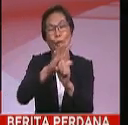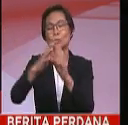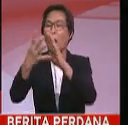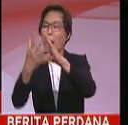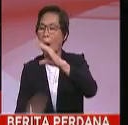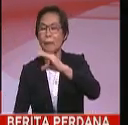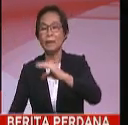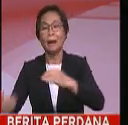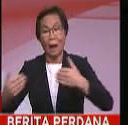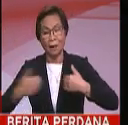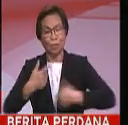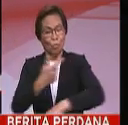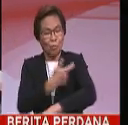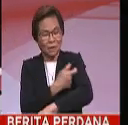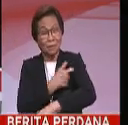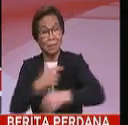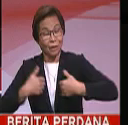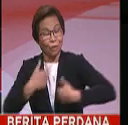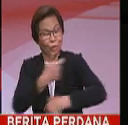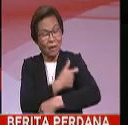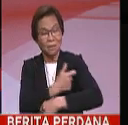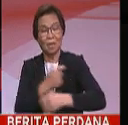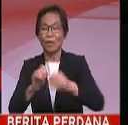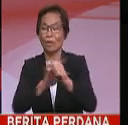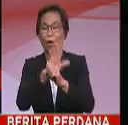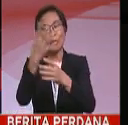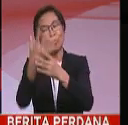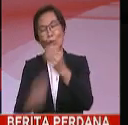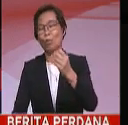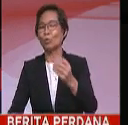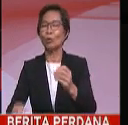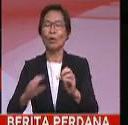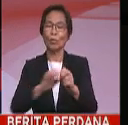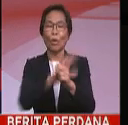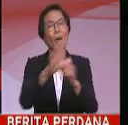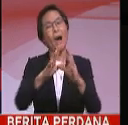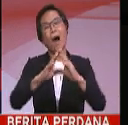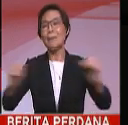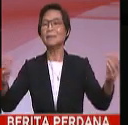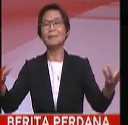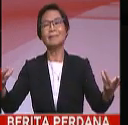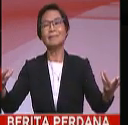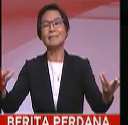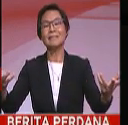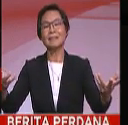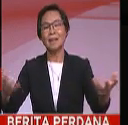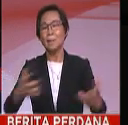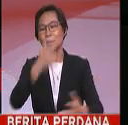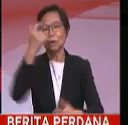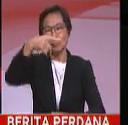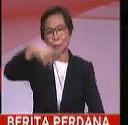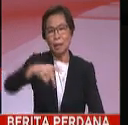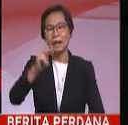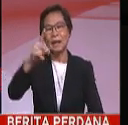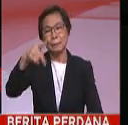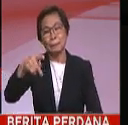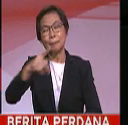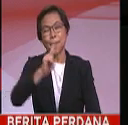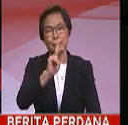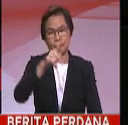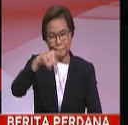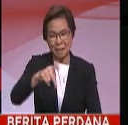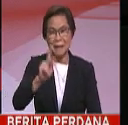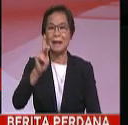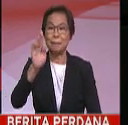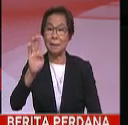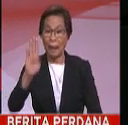vaksin ni semua kan. Hopefully COVID semua dah okey lah pasal PKBM pun dah cakap mungkin Femina